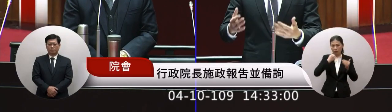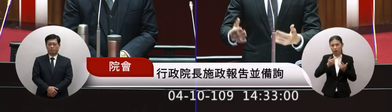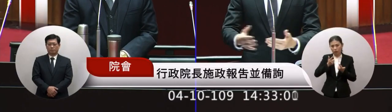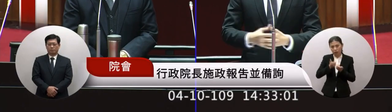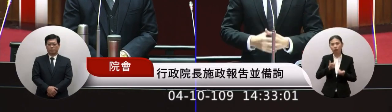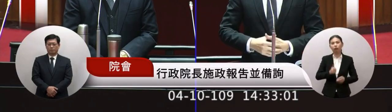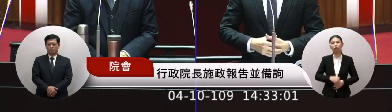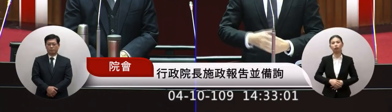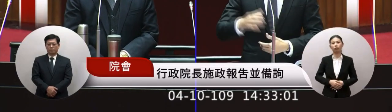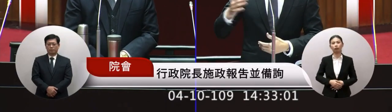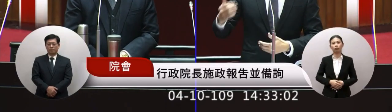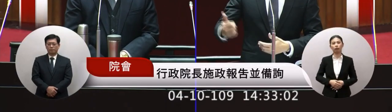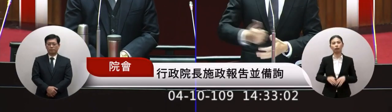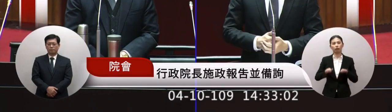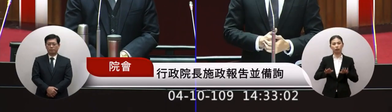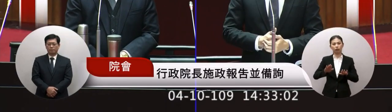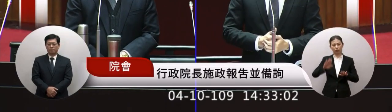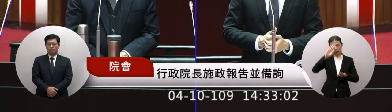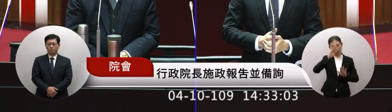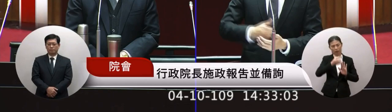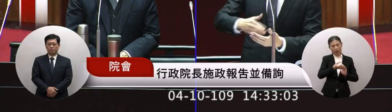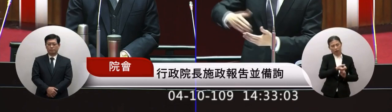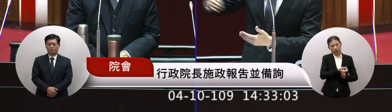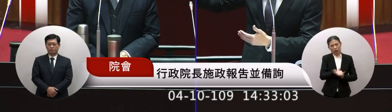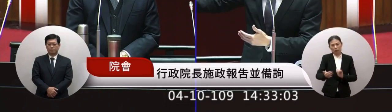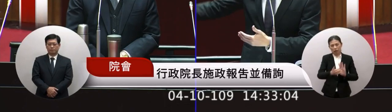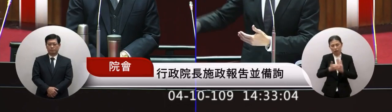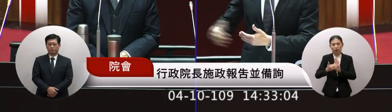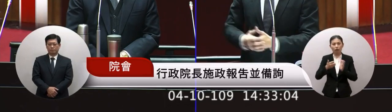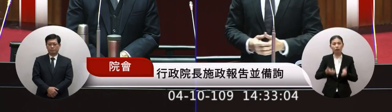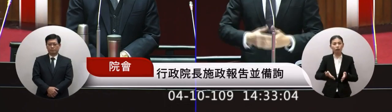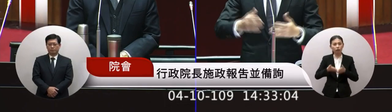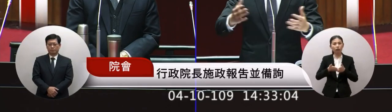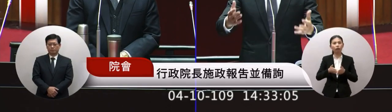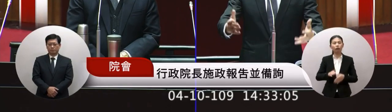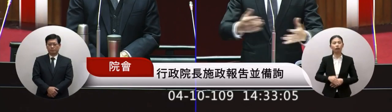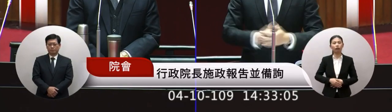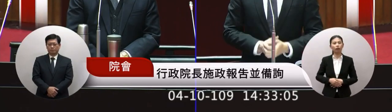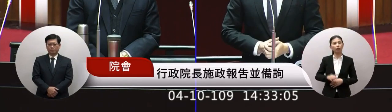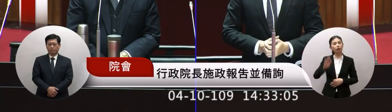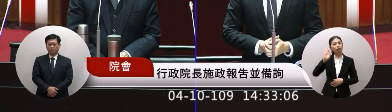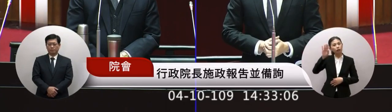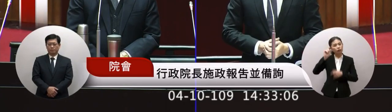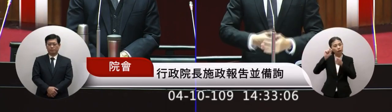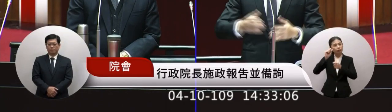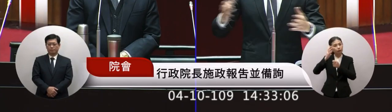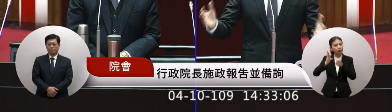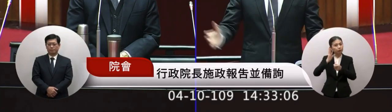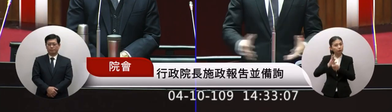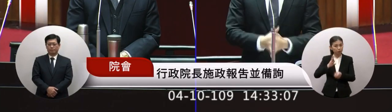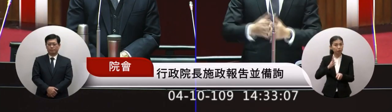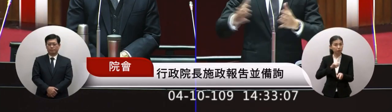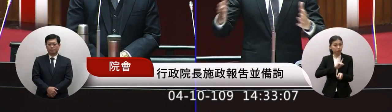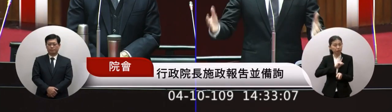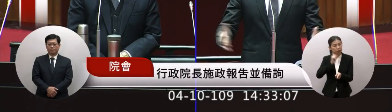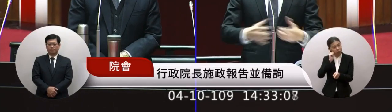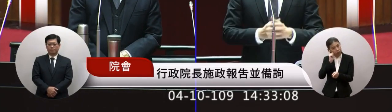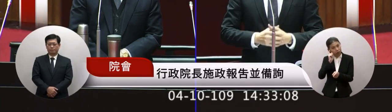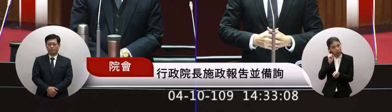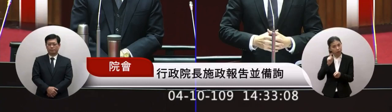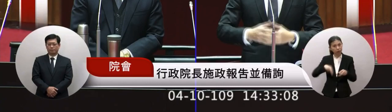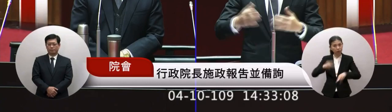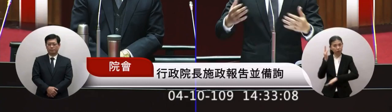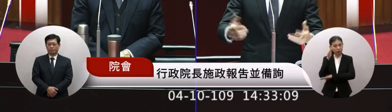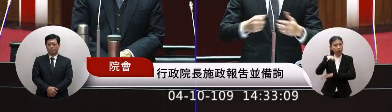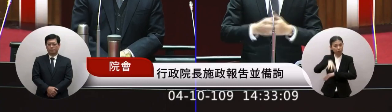当然我相信即马这个期间防疫最重要的。但是未来这四年，唔知影讲这个院长你会感觉讲有啥物，咱的这个行